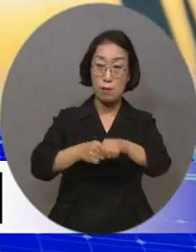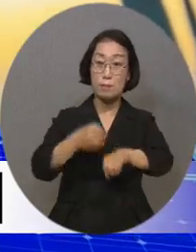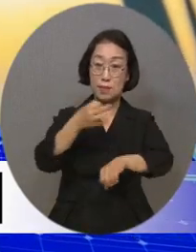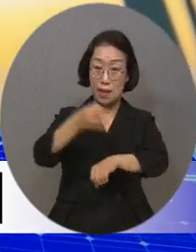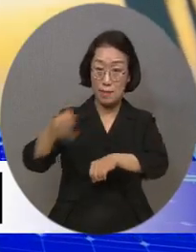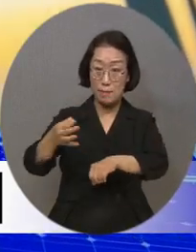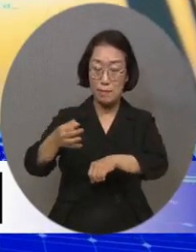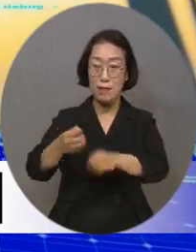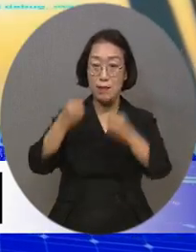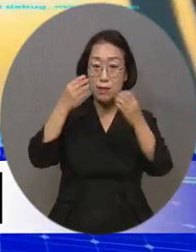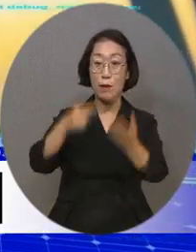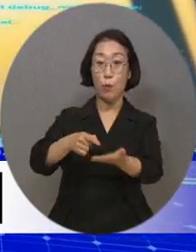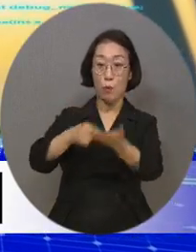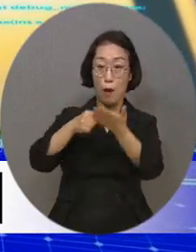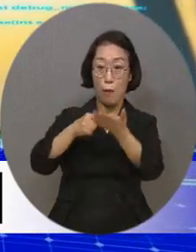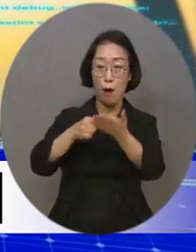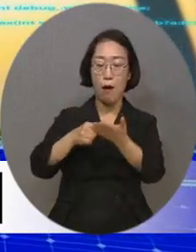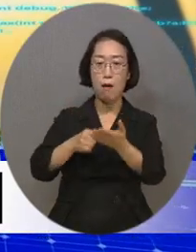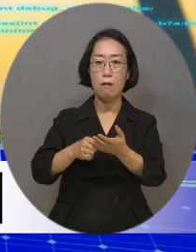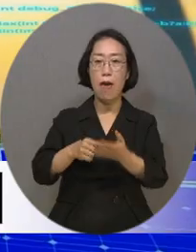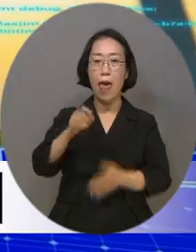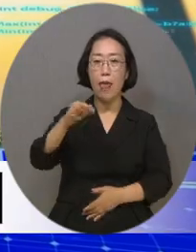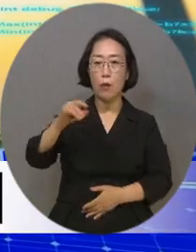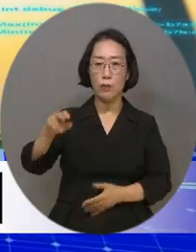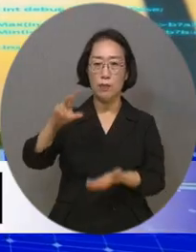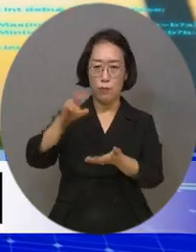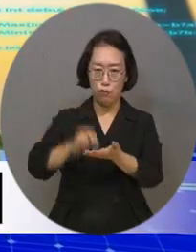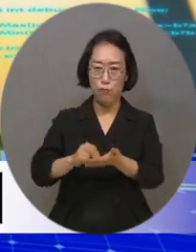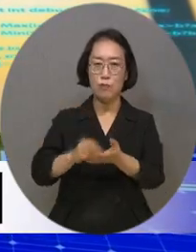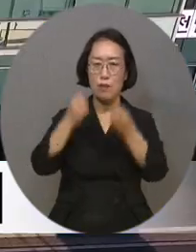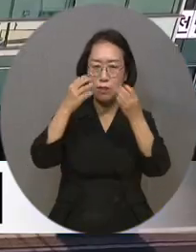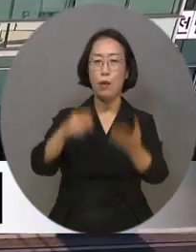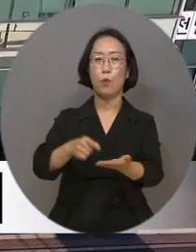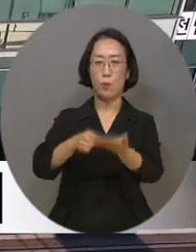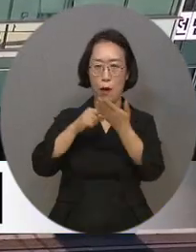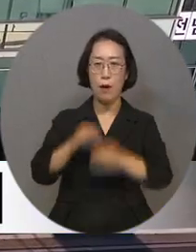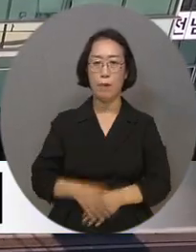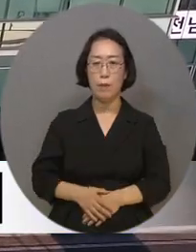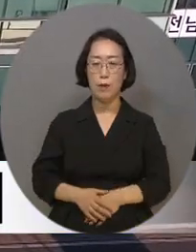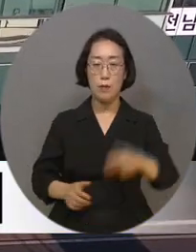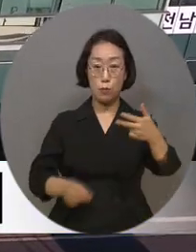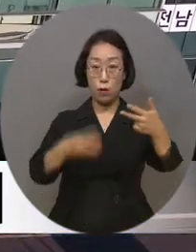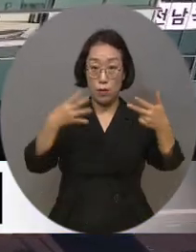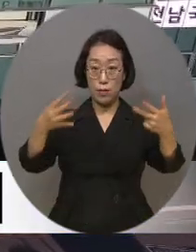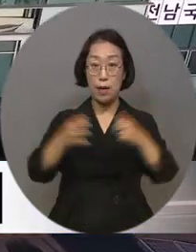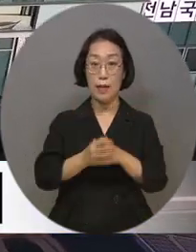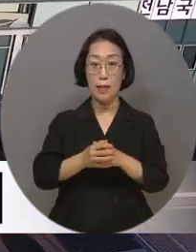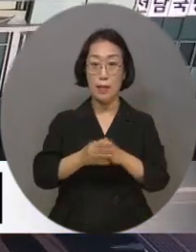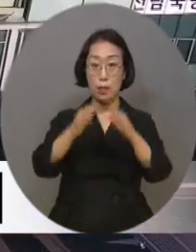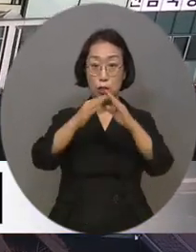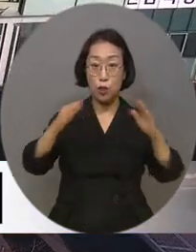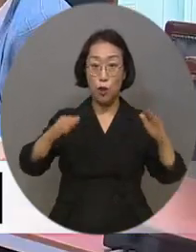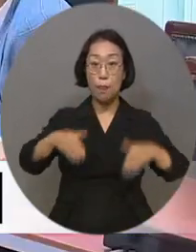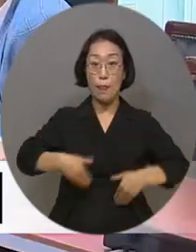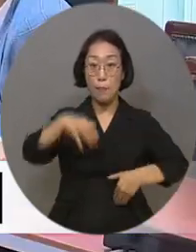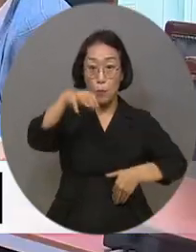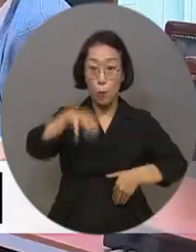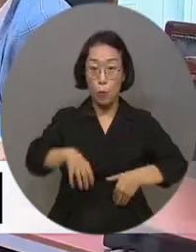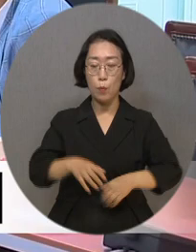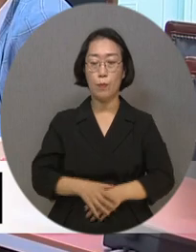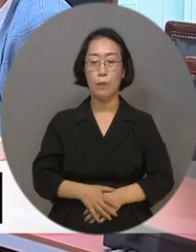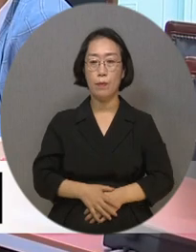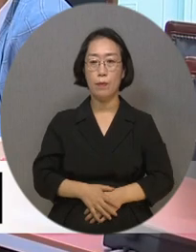등 신재생에너지 전환의 필요성이 높아지고 있습니다. 지난 4일 전남 테크노파크 본부동에서